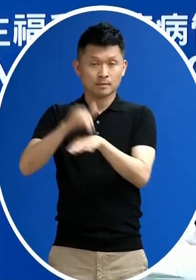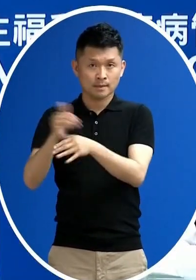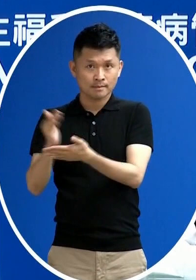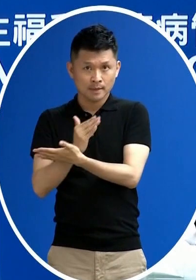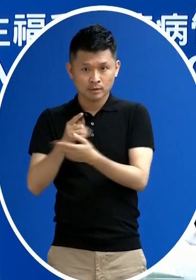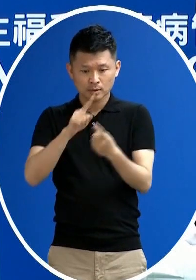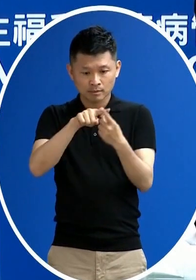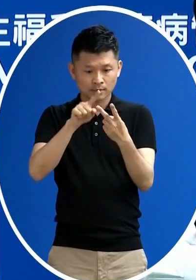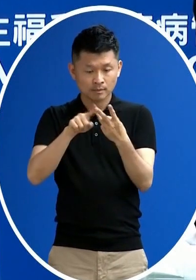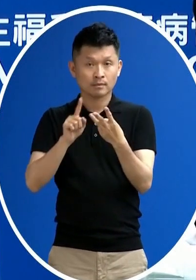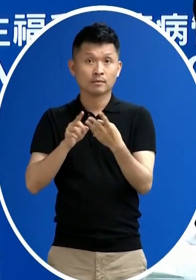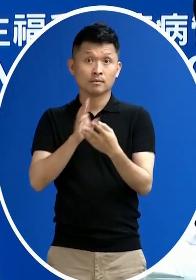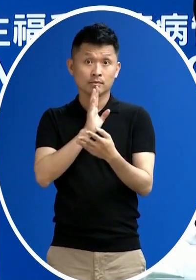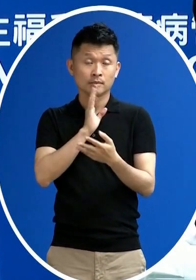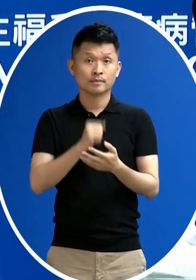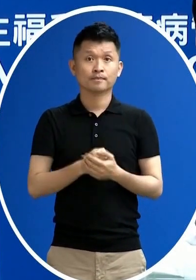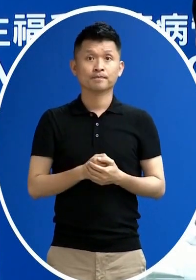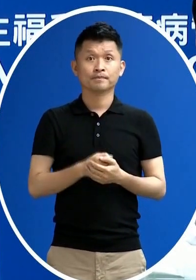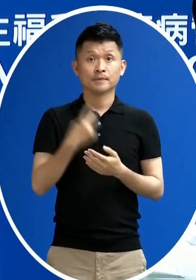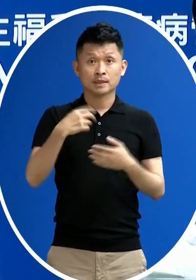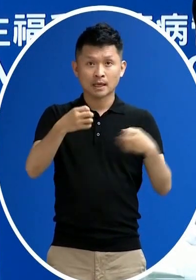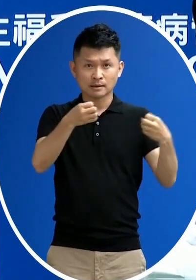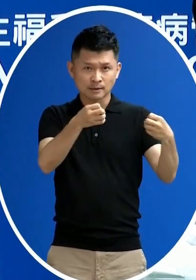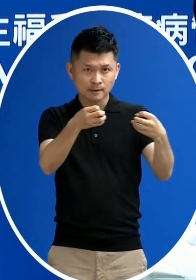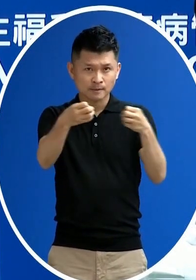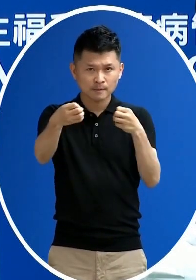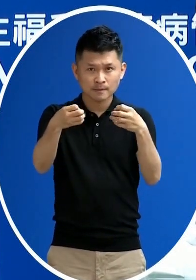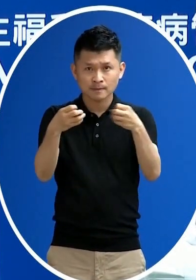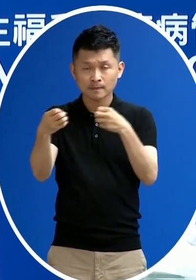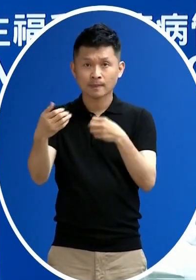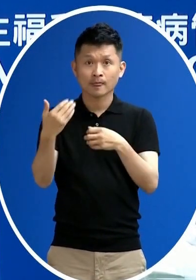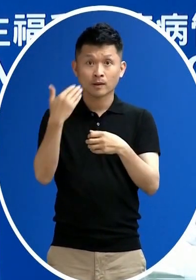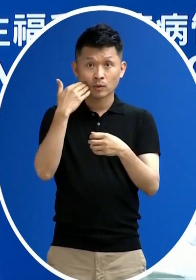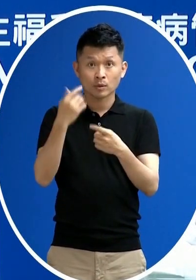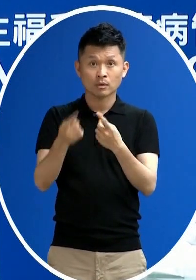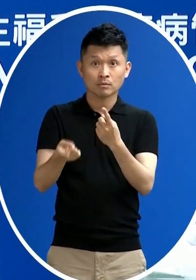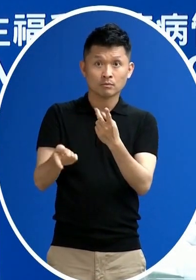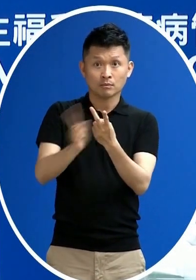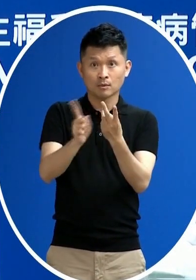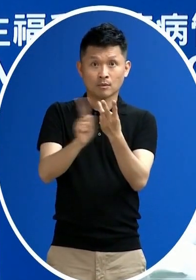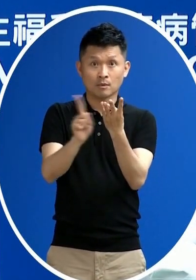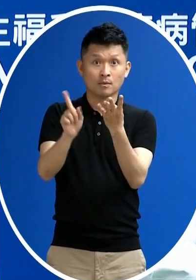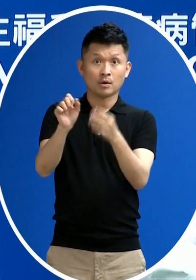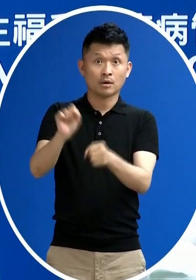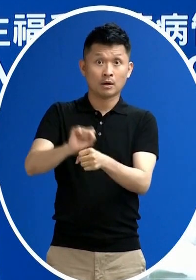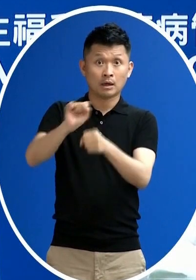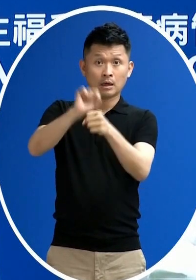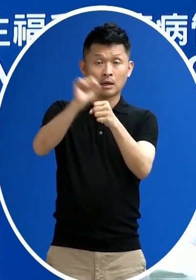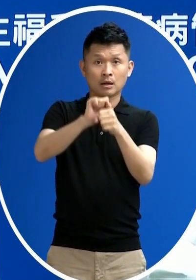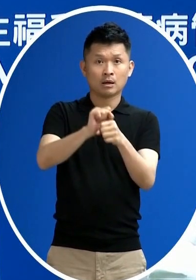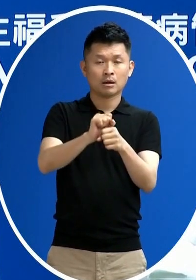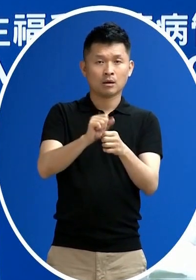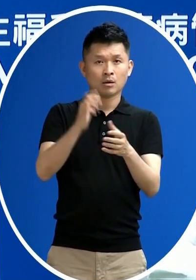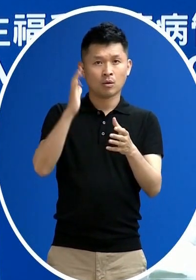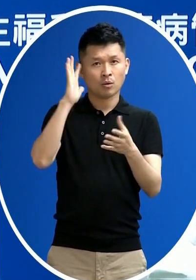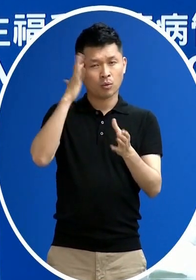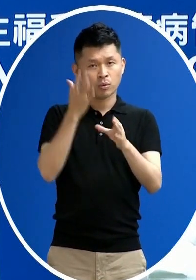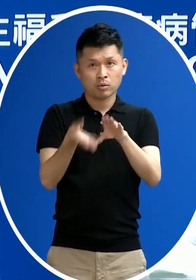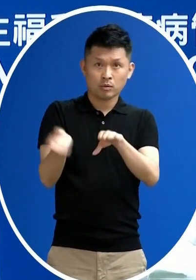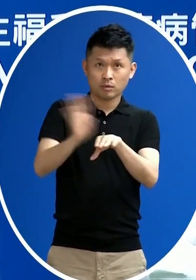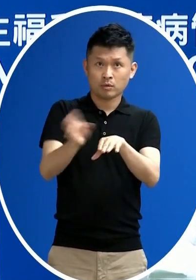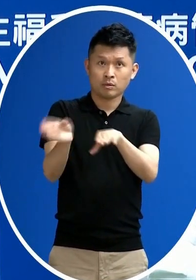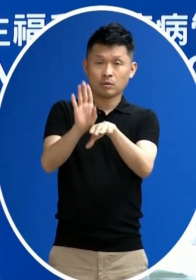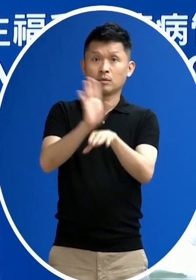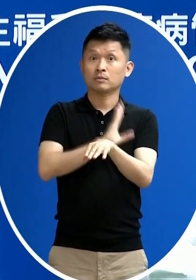杂吗？ 那第二个，这种每一个谈判，大家都知道，每增加一方就增加了很多倍的一个困难嘛，哈，这